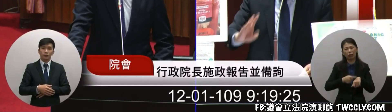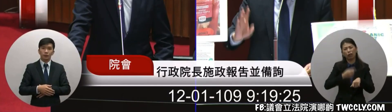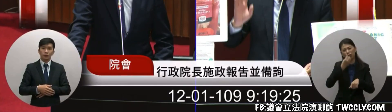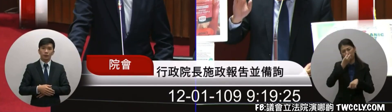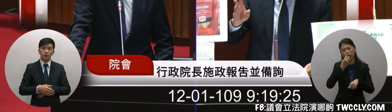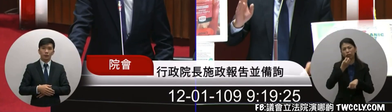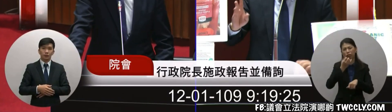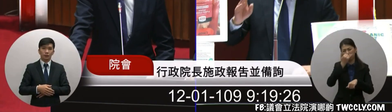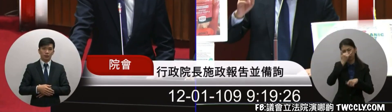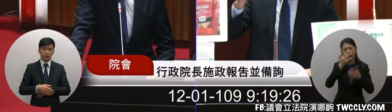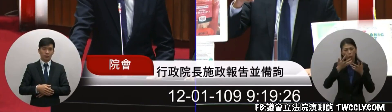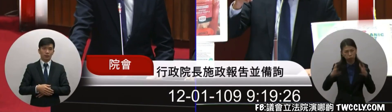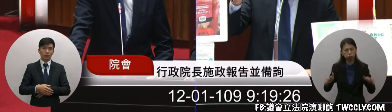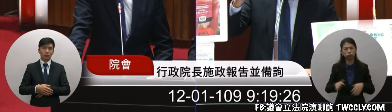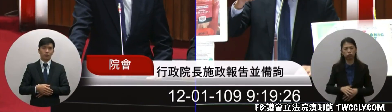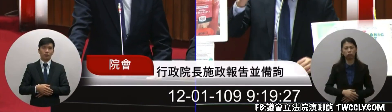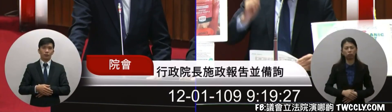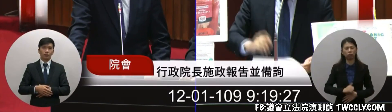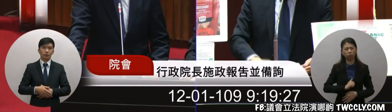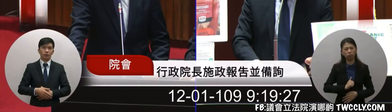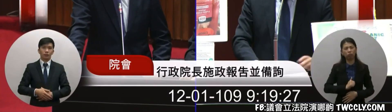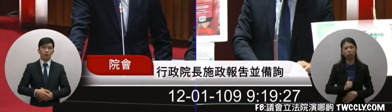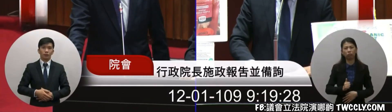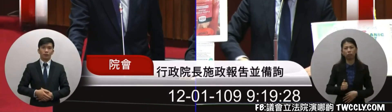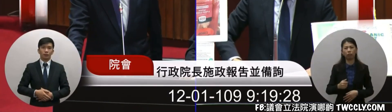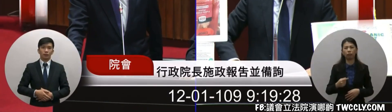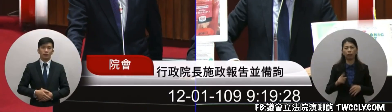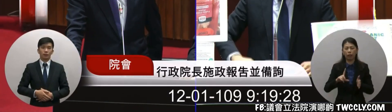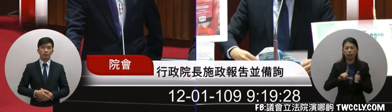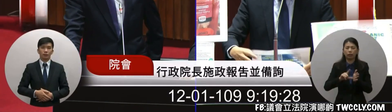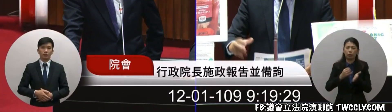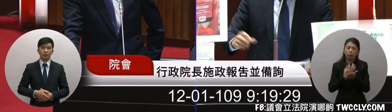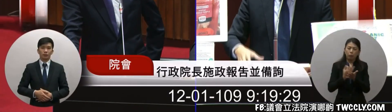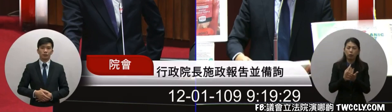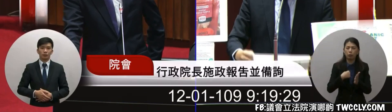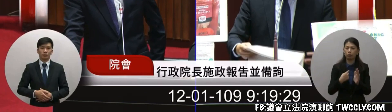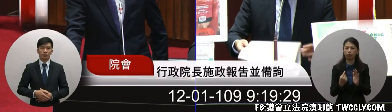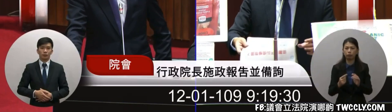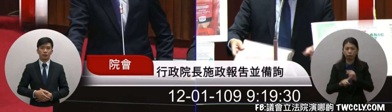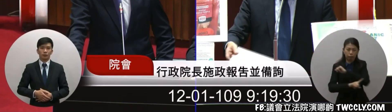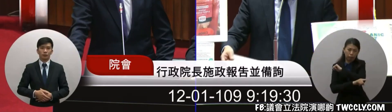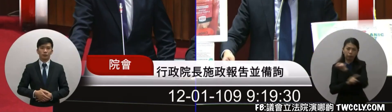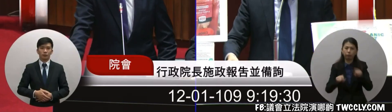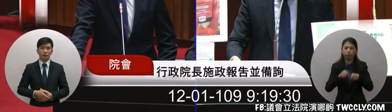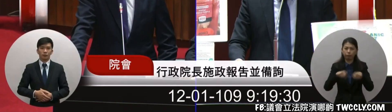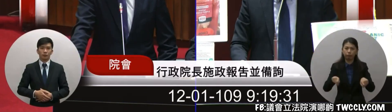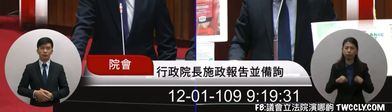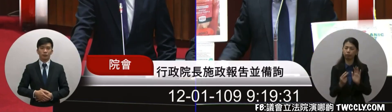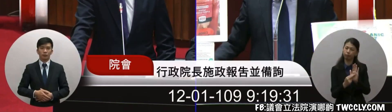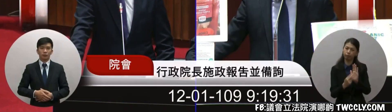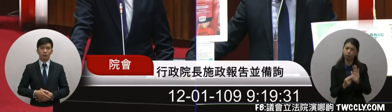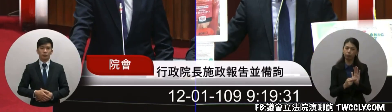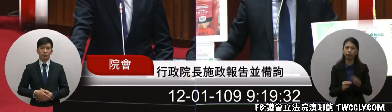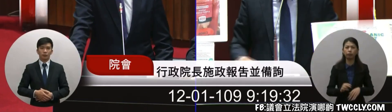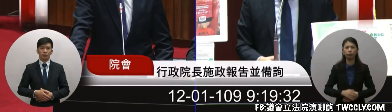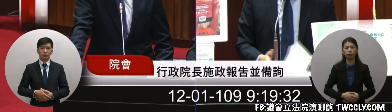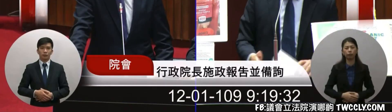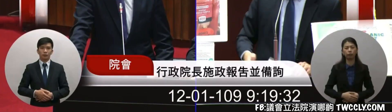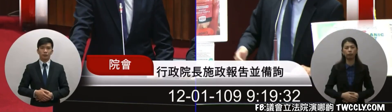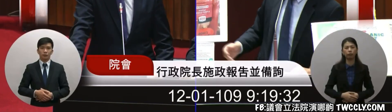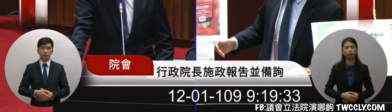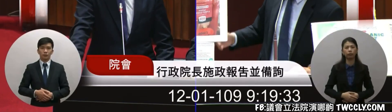好，那最后这边我因为时间有限，我还是要做个总结了哈，就是说。在我们目前的这个部分